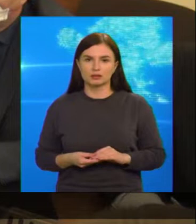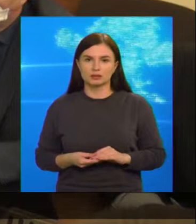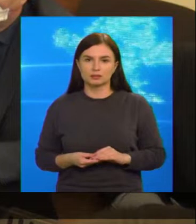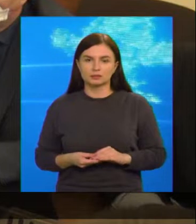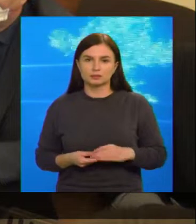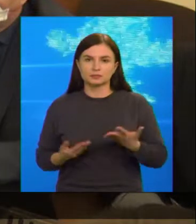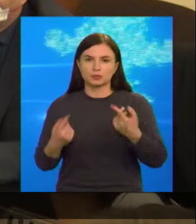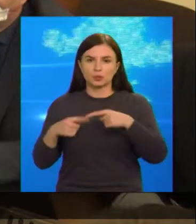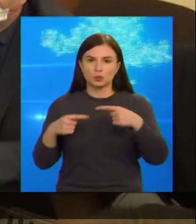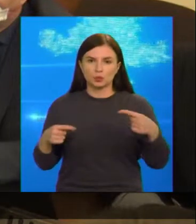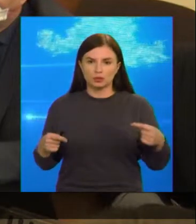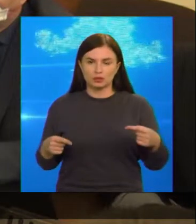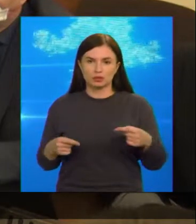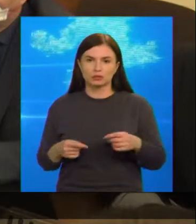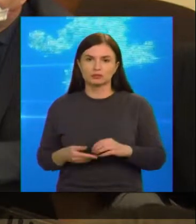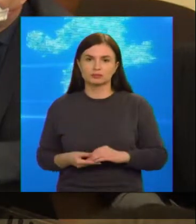неврологии,